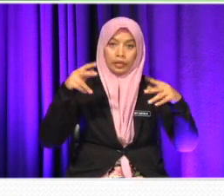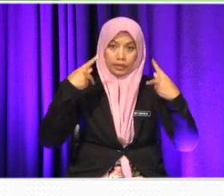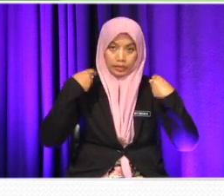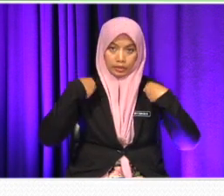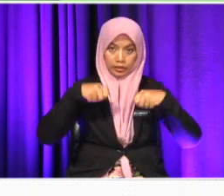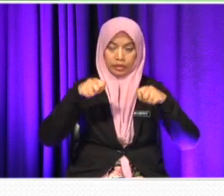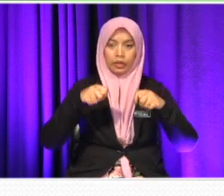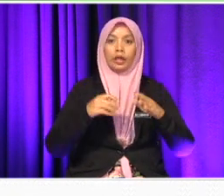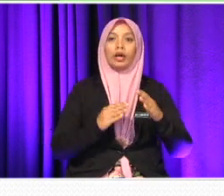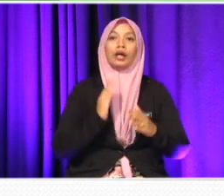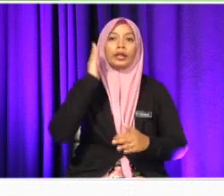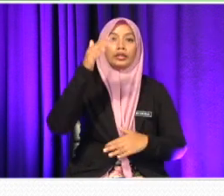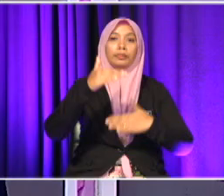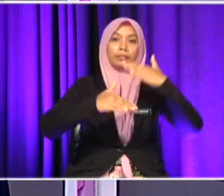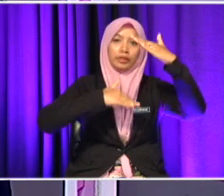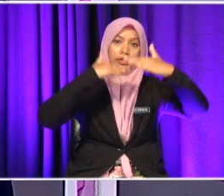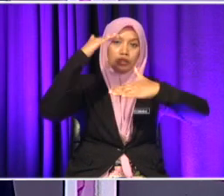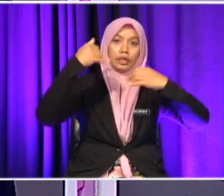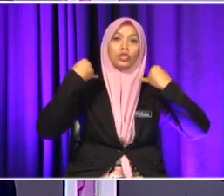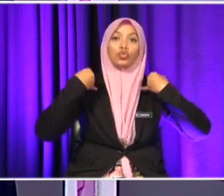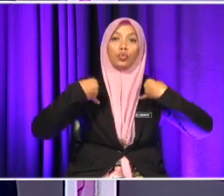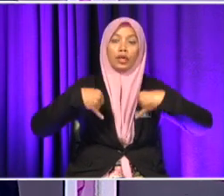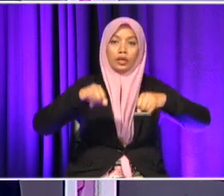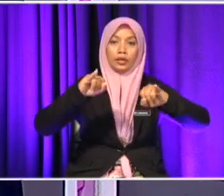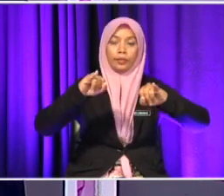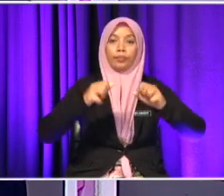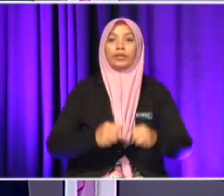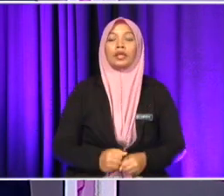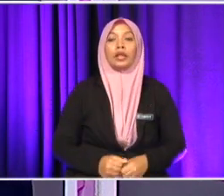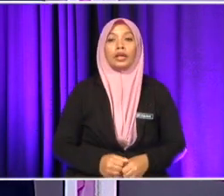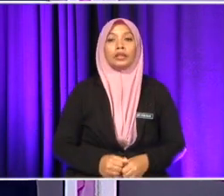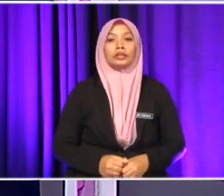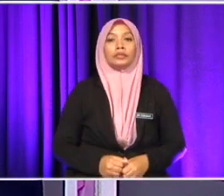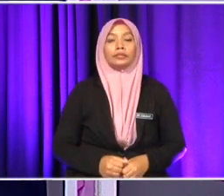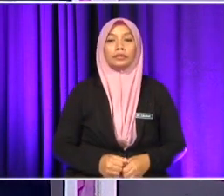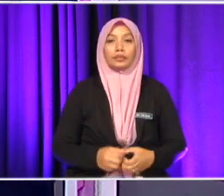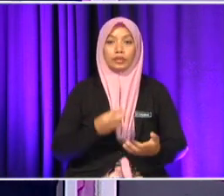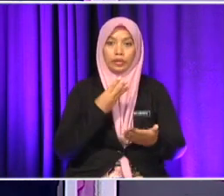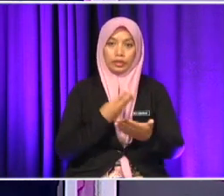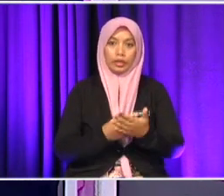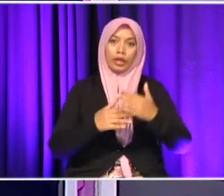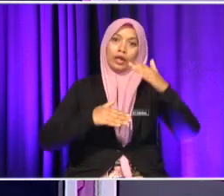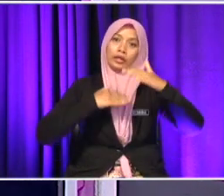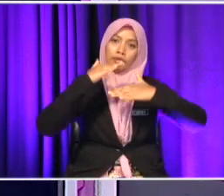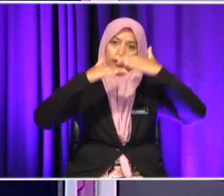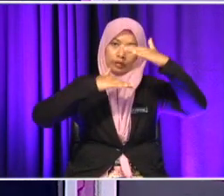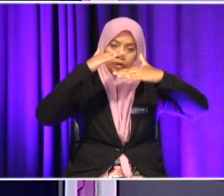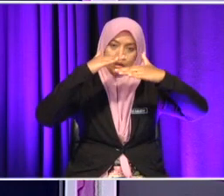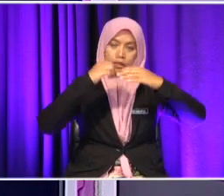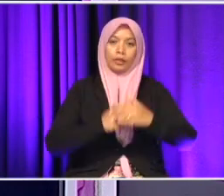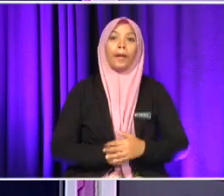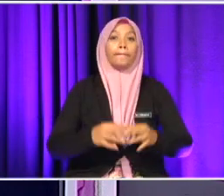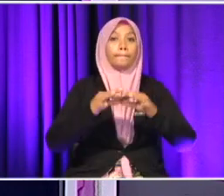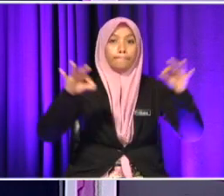agak meningkatkan jualan meningkat jumlah keuntungan penelitian juga akan meningkat atau kesannya ataupun